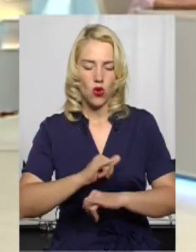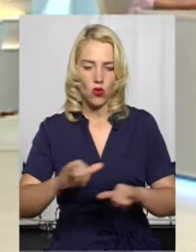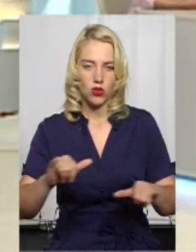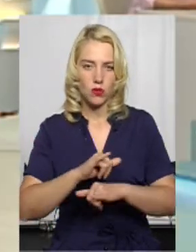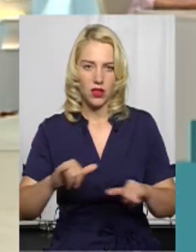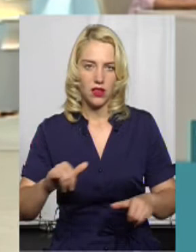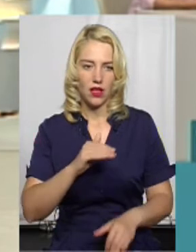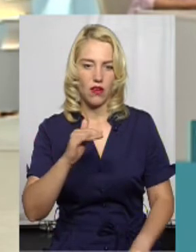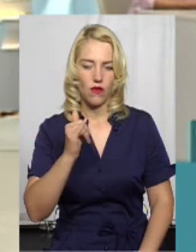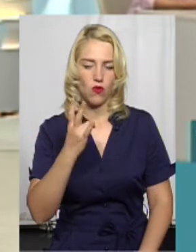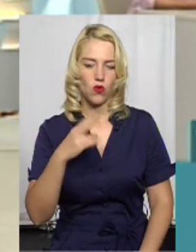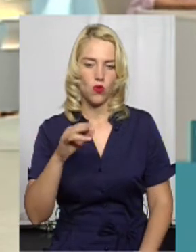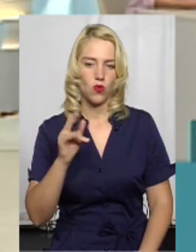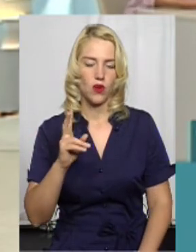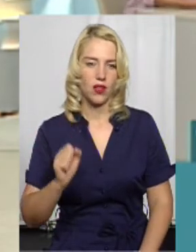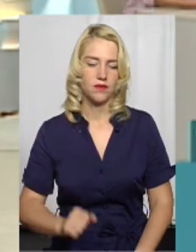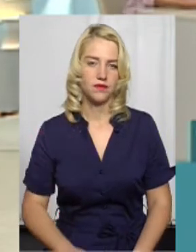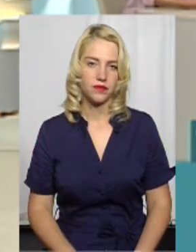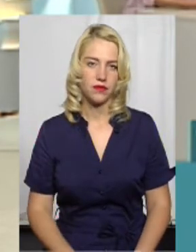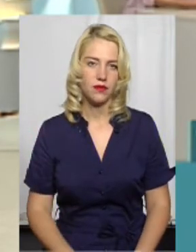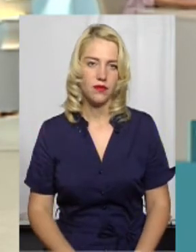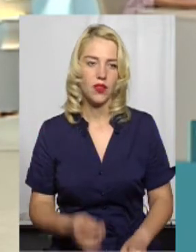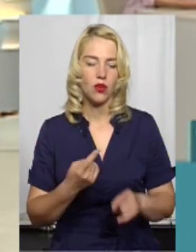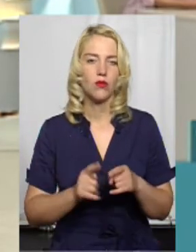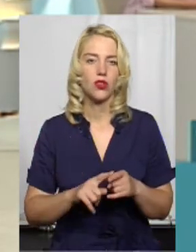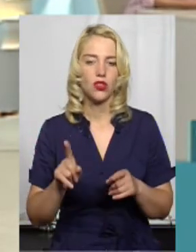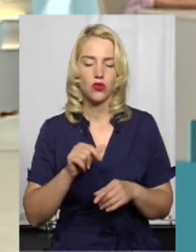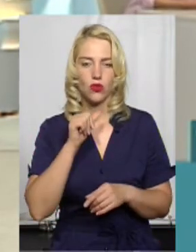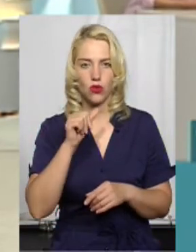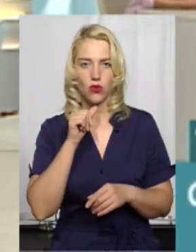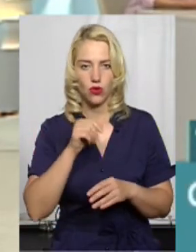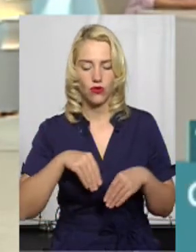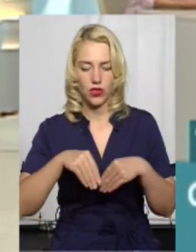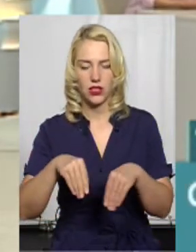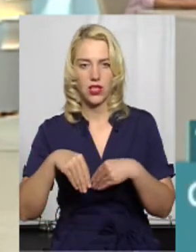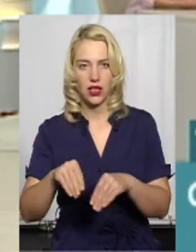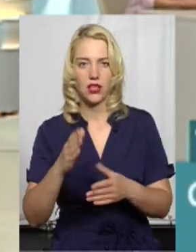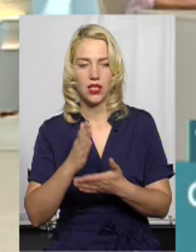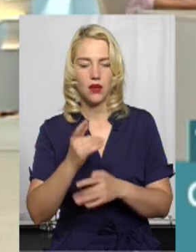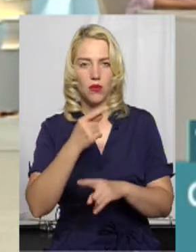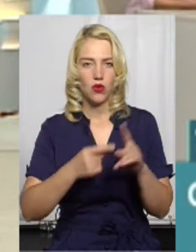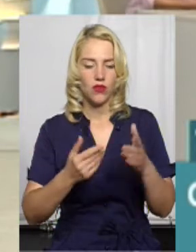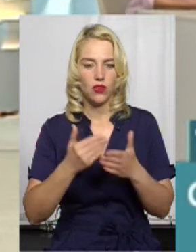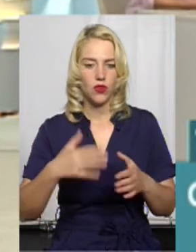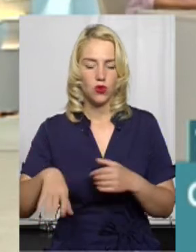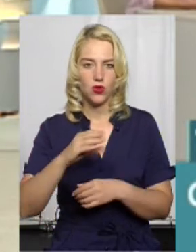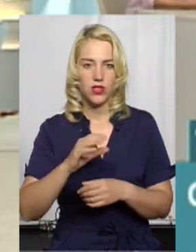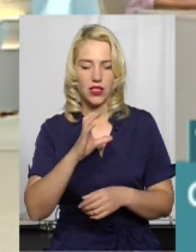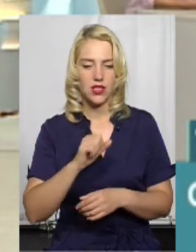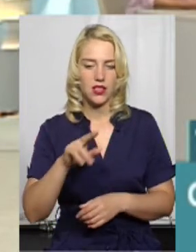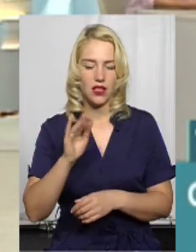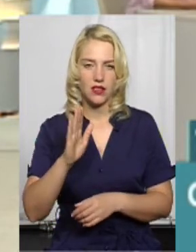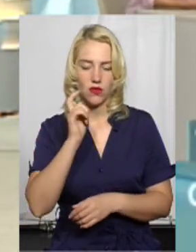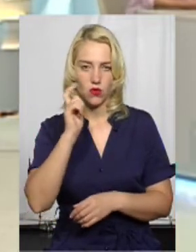фундука. Добрий вечір, панове. Доброго здоров'я. Про те, що горіхові закладки становлять понад половину від усіх садів в